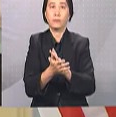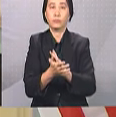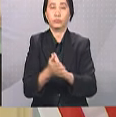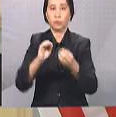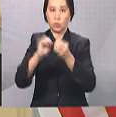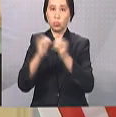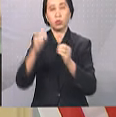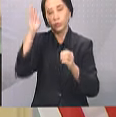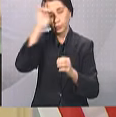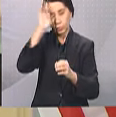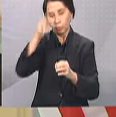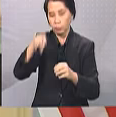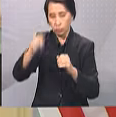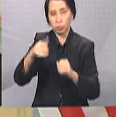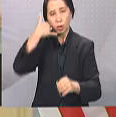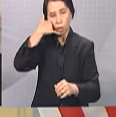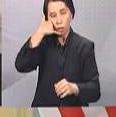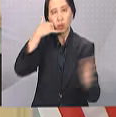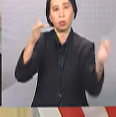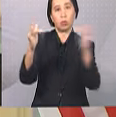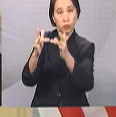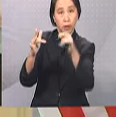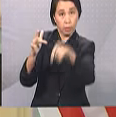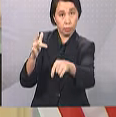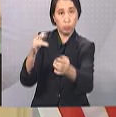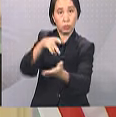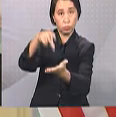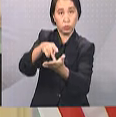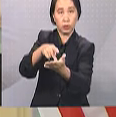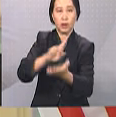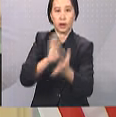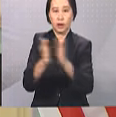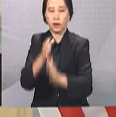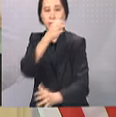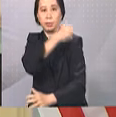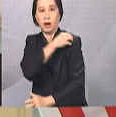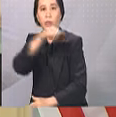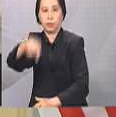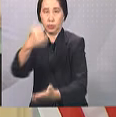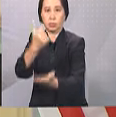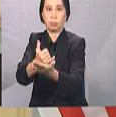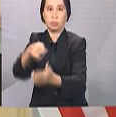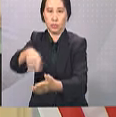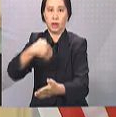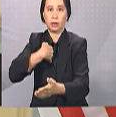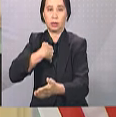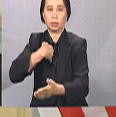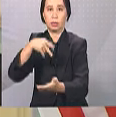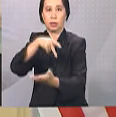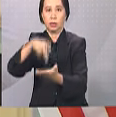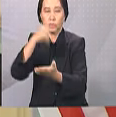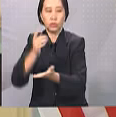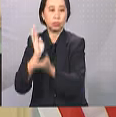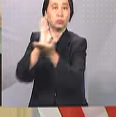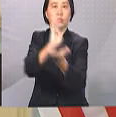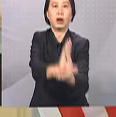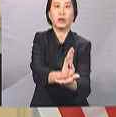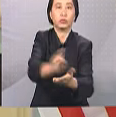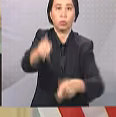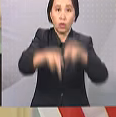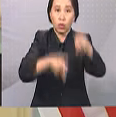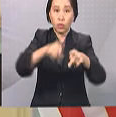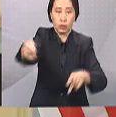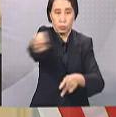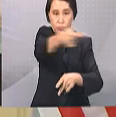talian ini juga boleh digunakan. Jadi pegawai kita sentiasa berada di pusat operasi bagi membantu